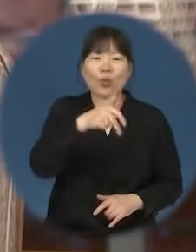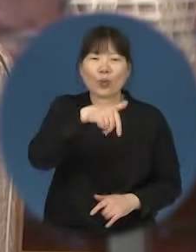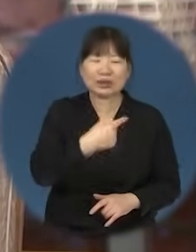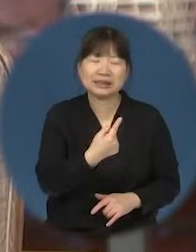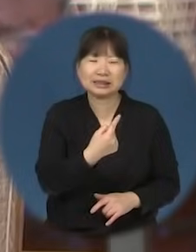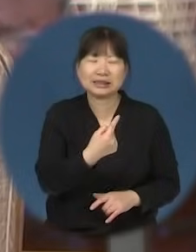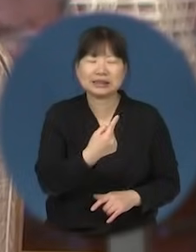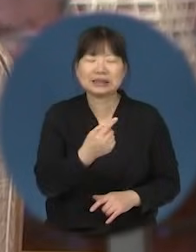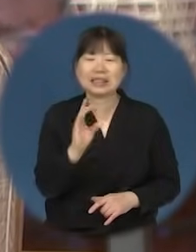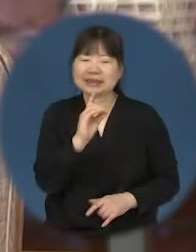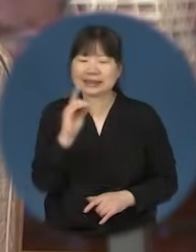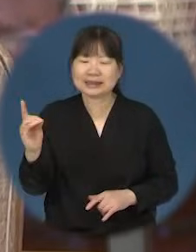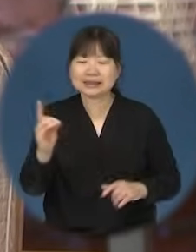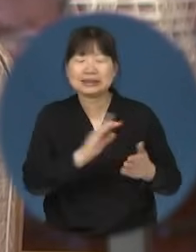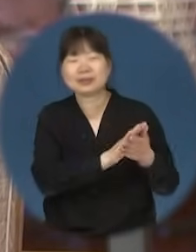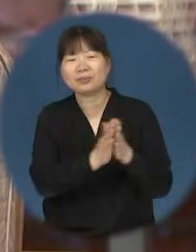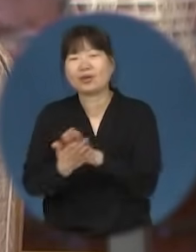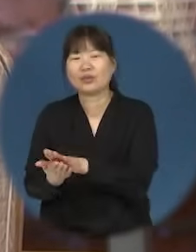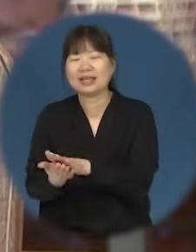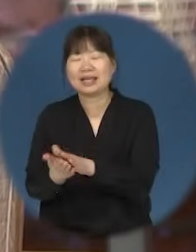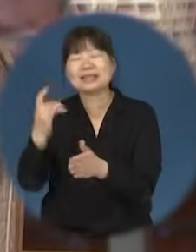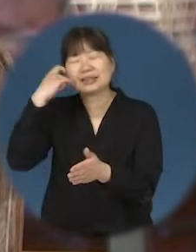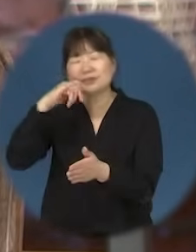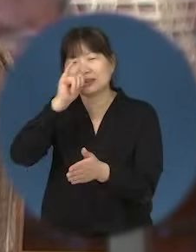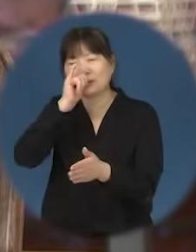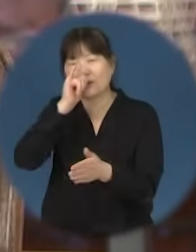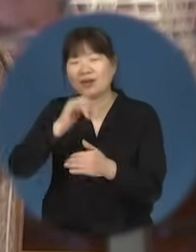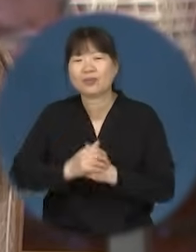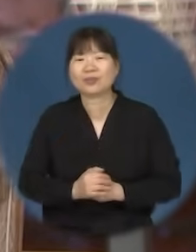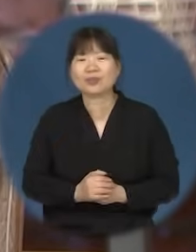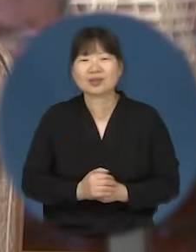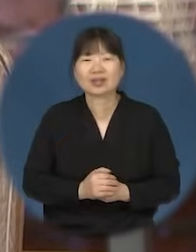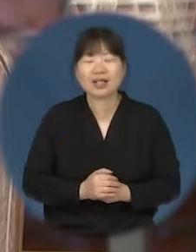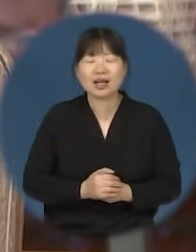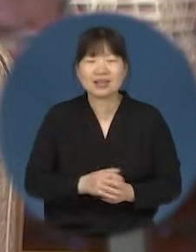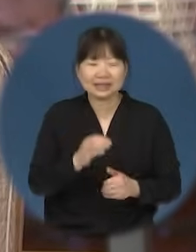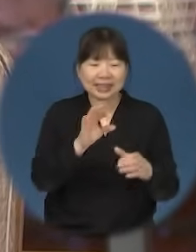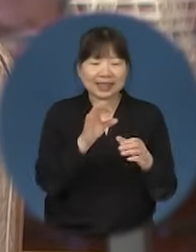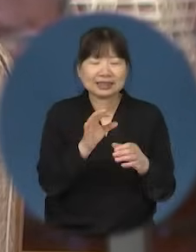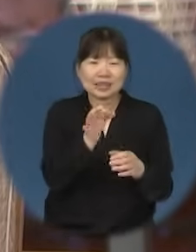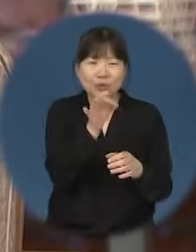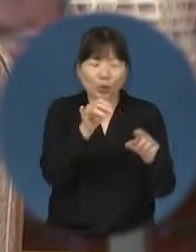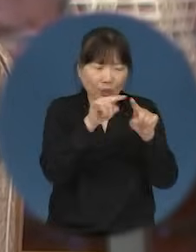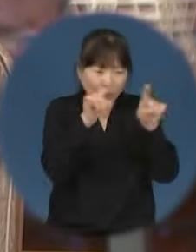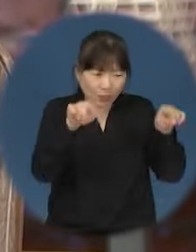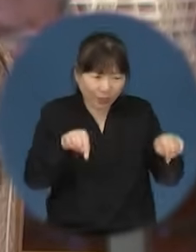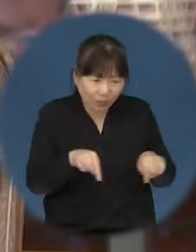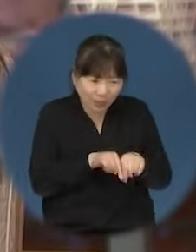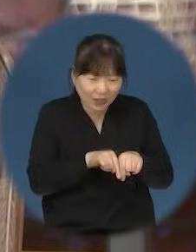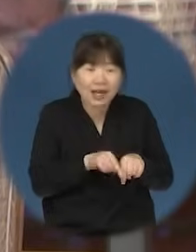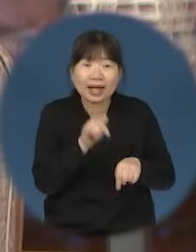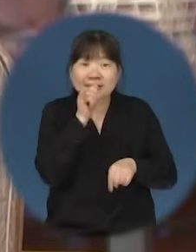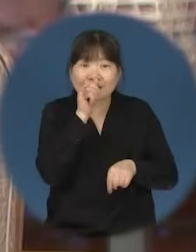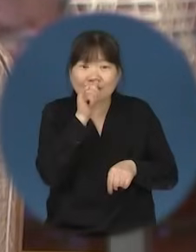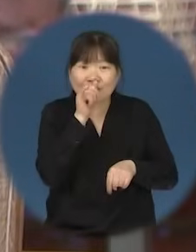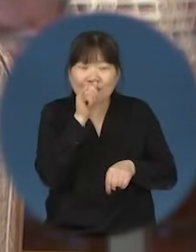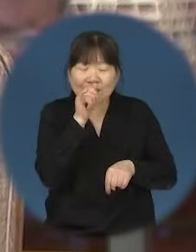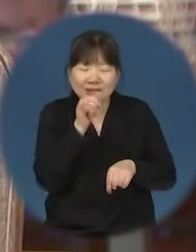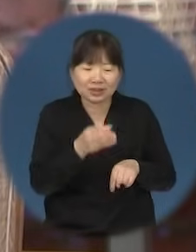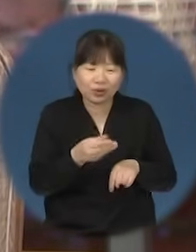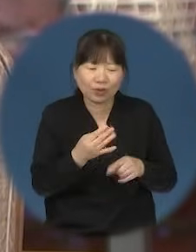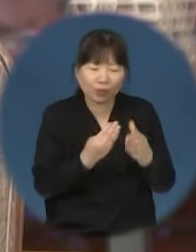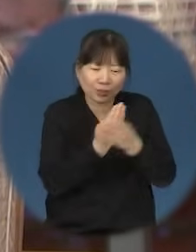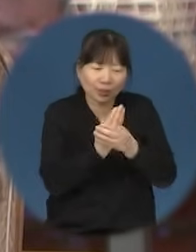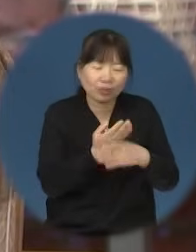디지털로 변하고 있다. 그러니까 아날로그 머니는 우리가 지폐잖아요. 제가 지폐를 드리려면 이제 만나야